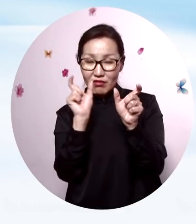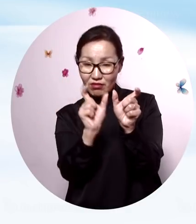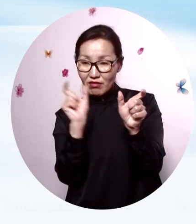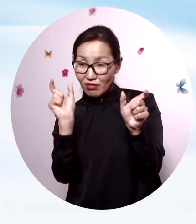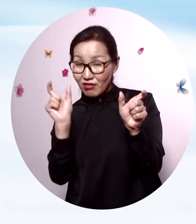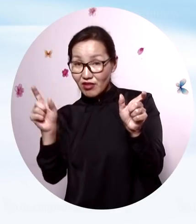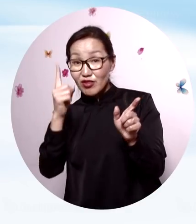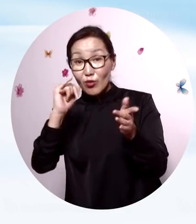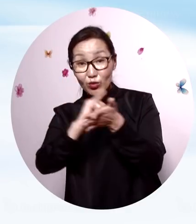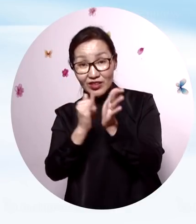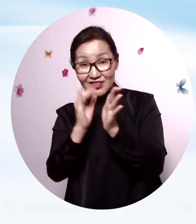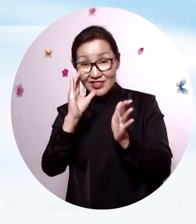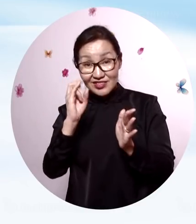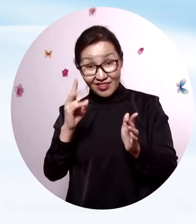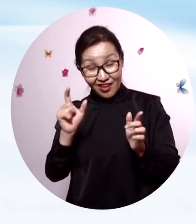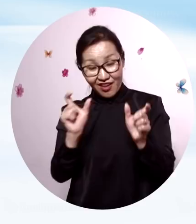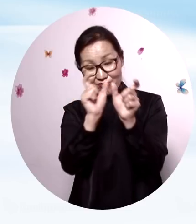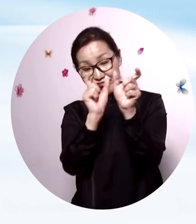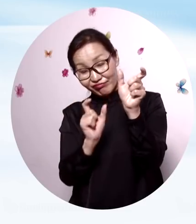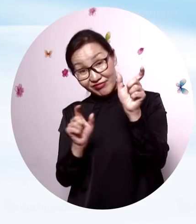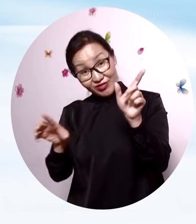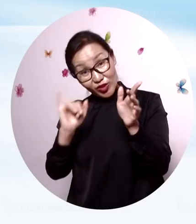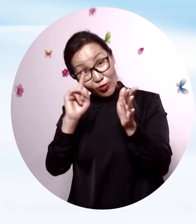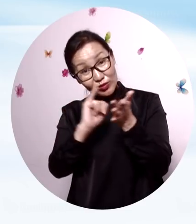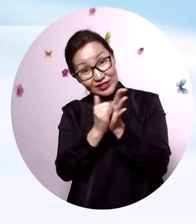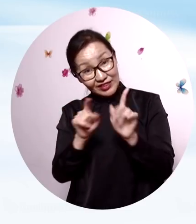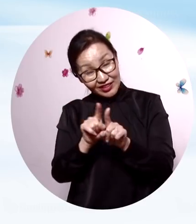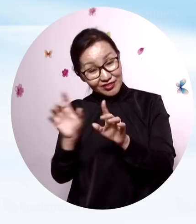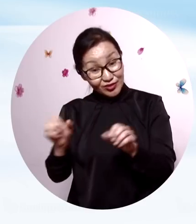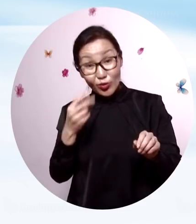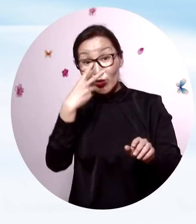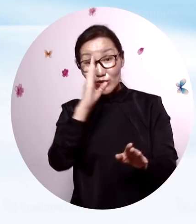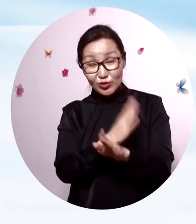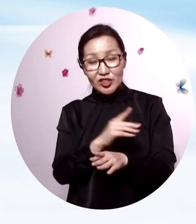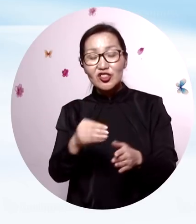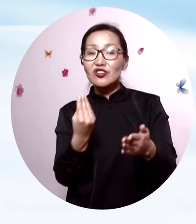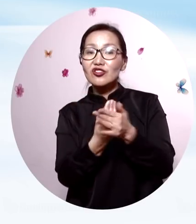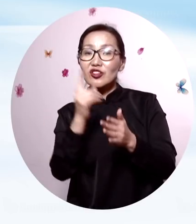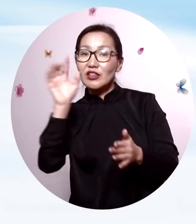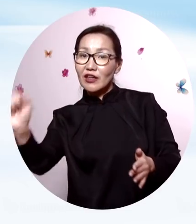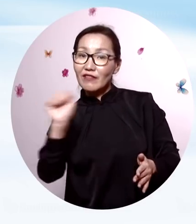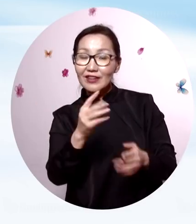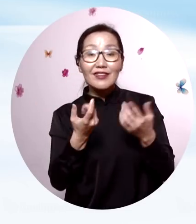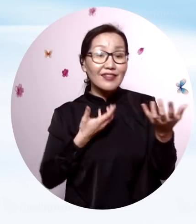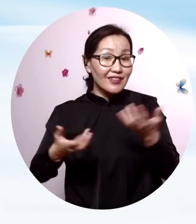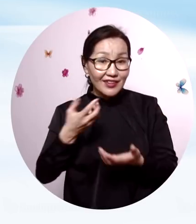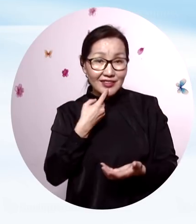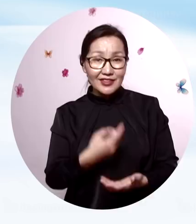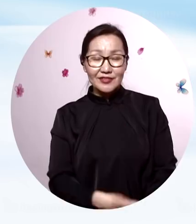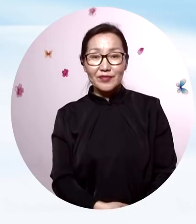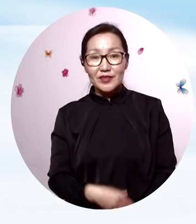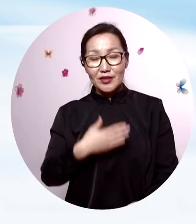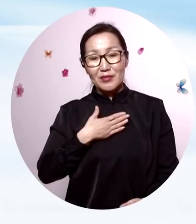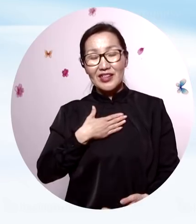санаа илтгэдэг болохыг мэдэж авсан байна. За, нэг жишээн дээр цөмөрөө ярилцъя. Манай аав ээж